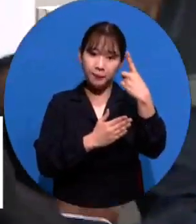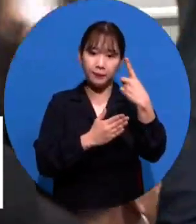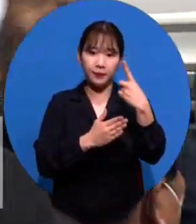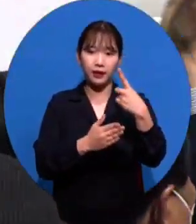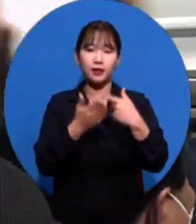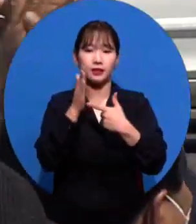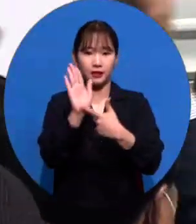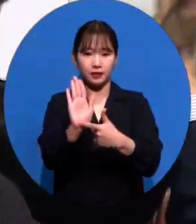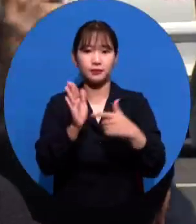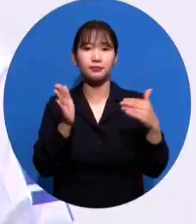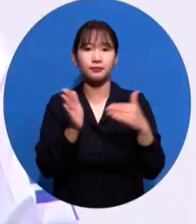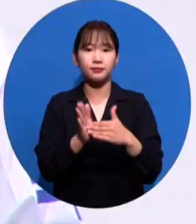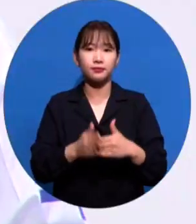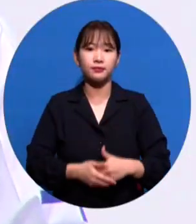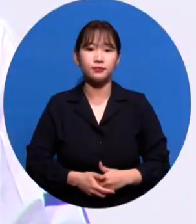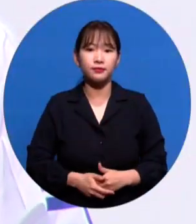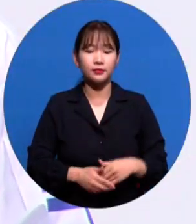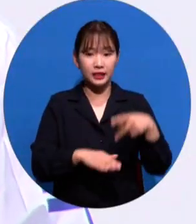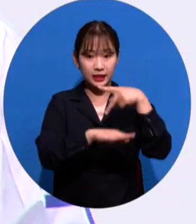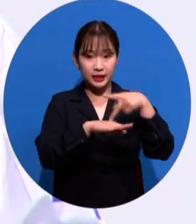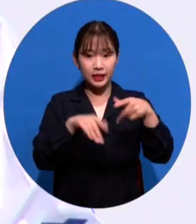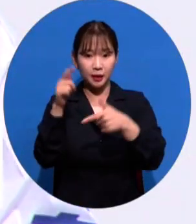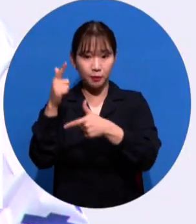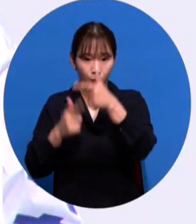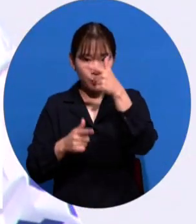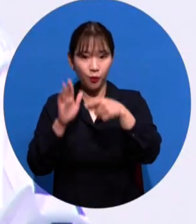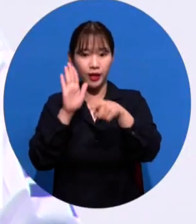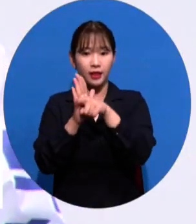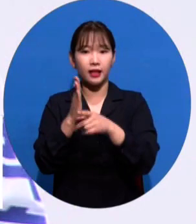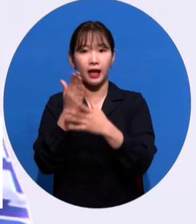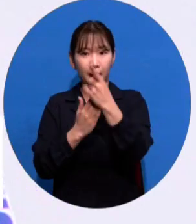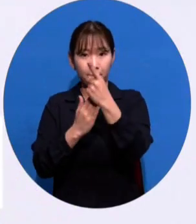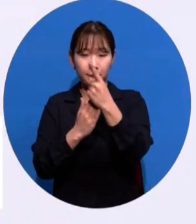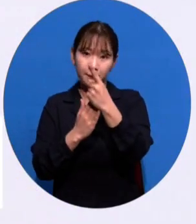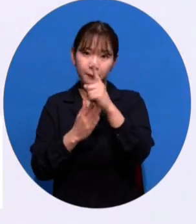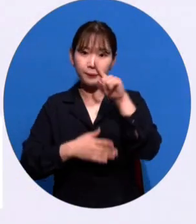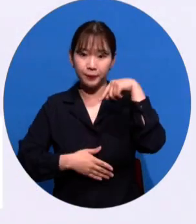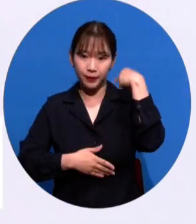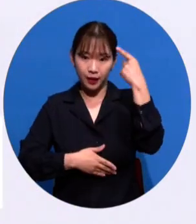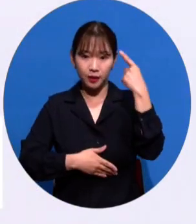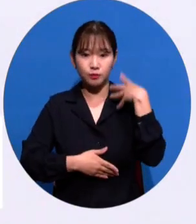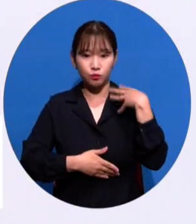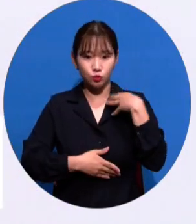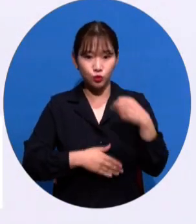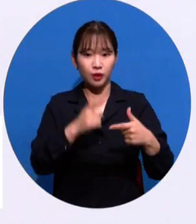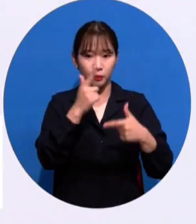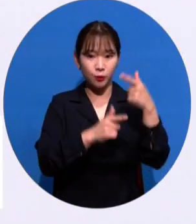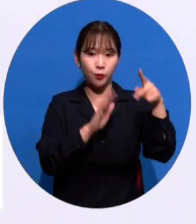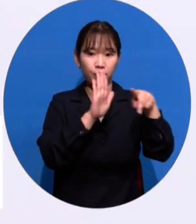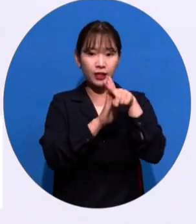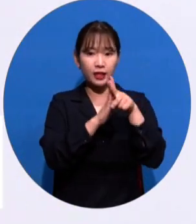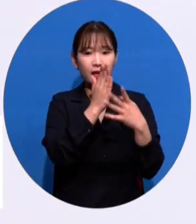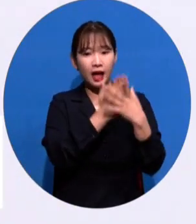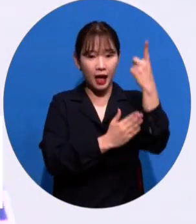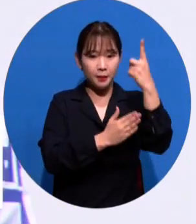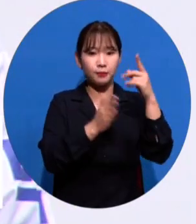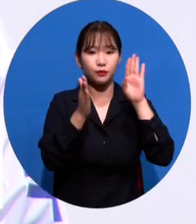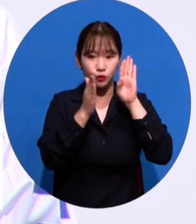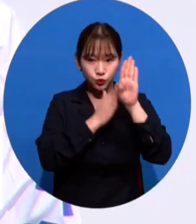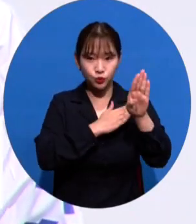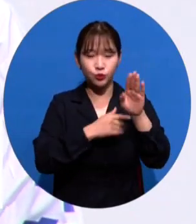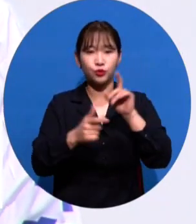통합을 내걸었습니다. 신안 목포 1단계 통합, 무안 목포 2단계 통합을